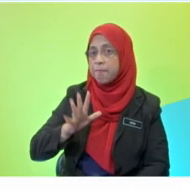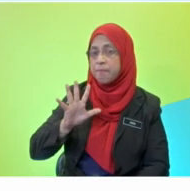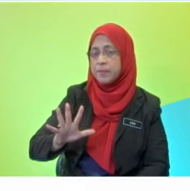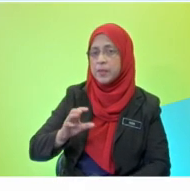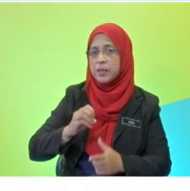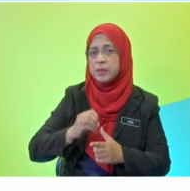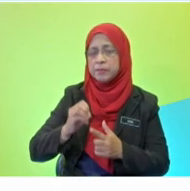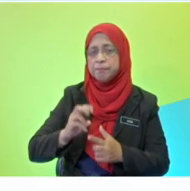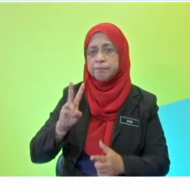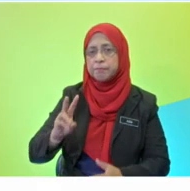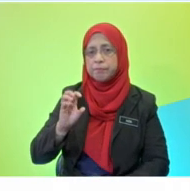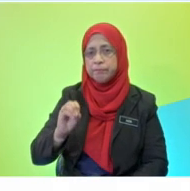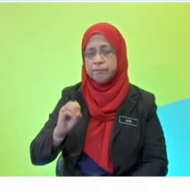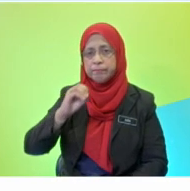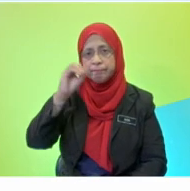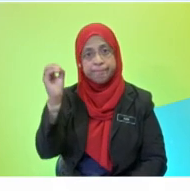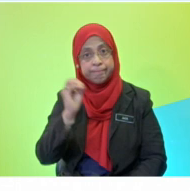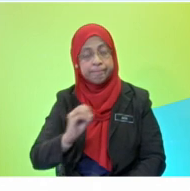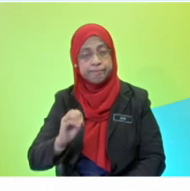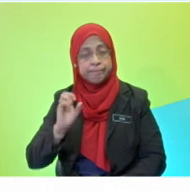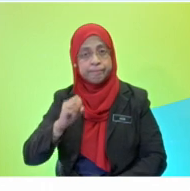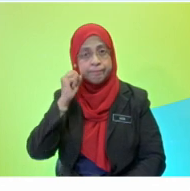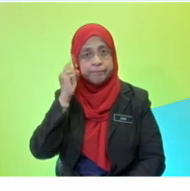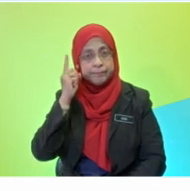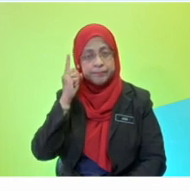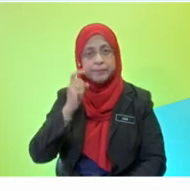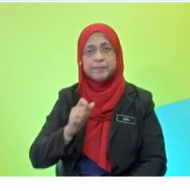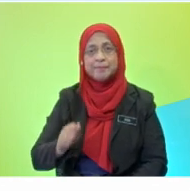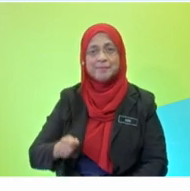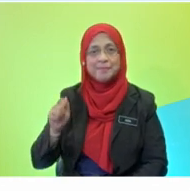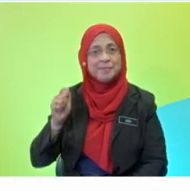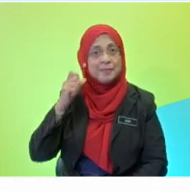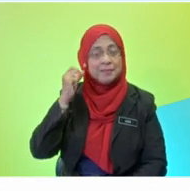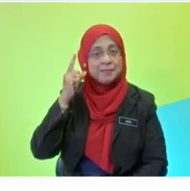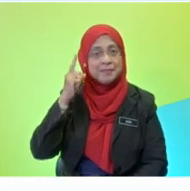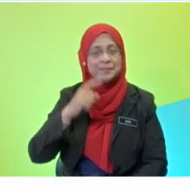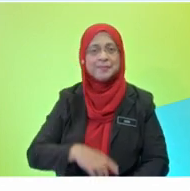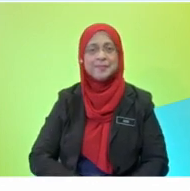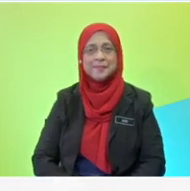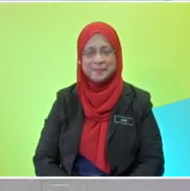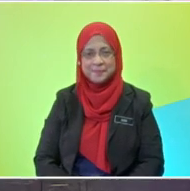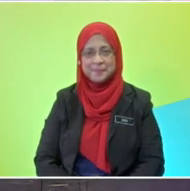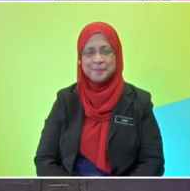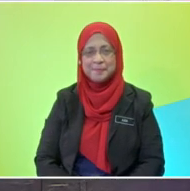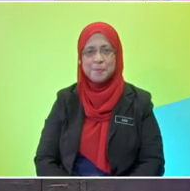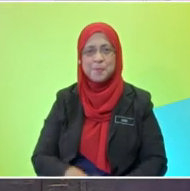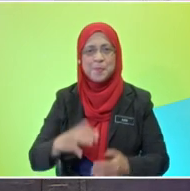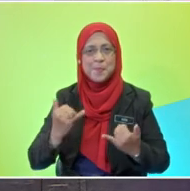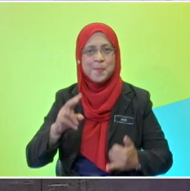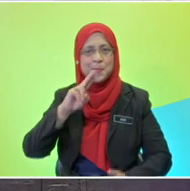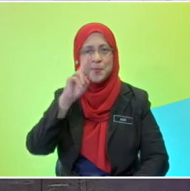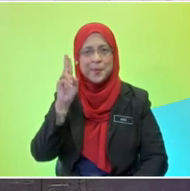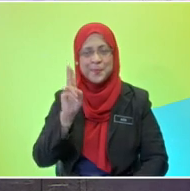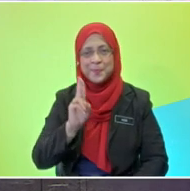20 ratus beberapa kita akan uji Minda murid-murid sekalian